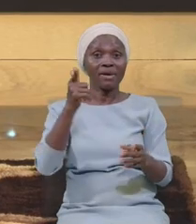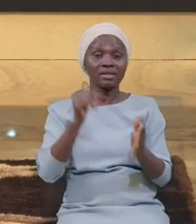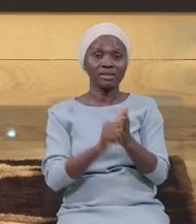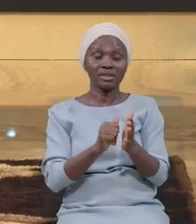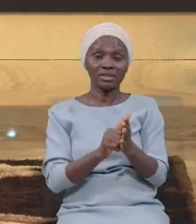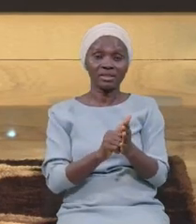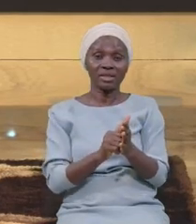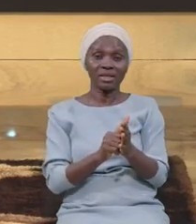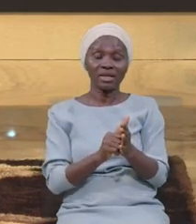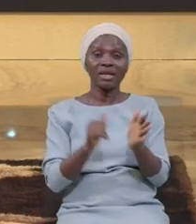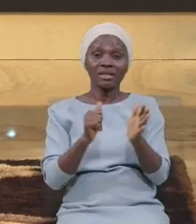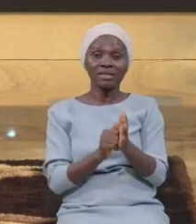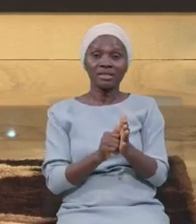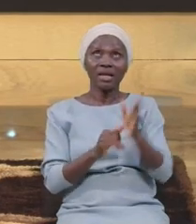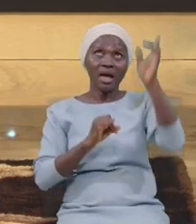Alors,